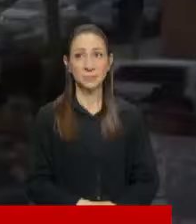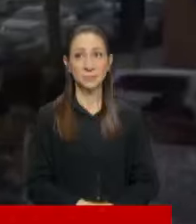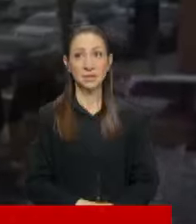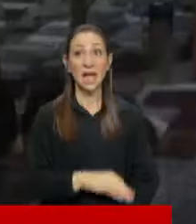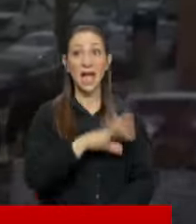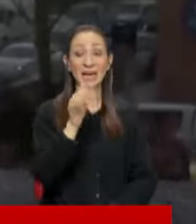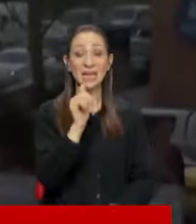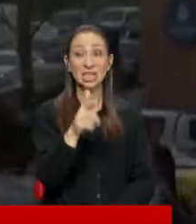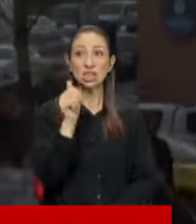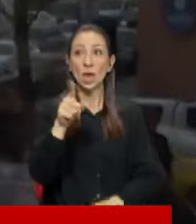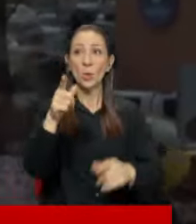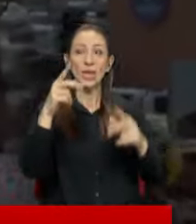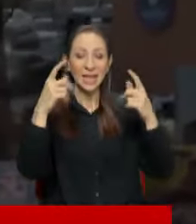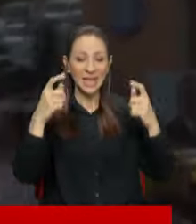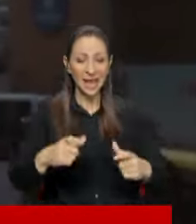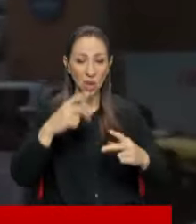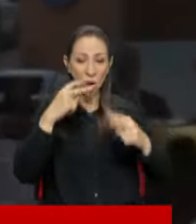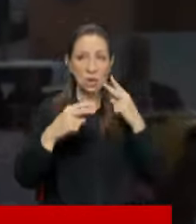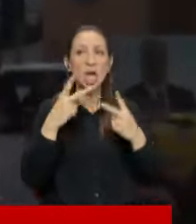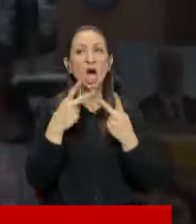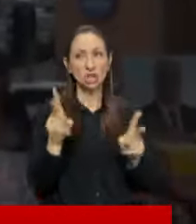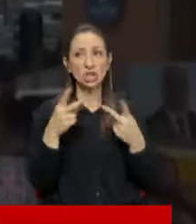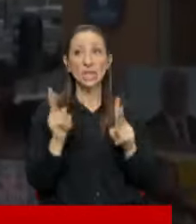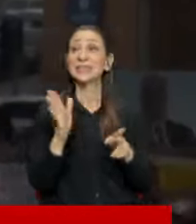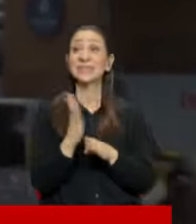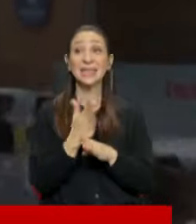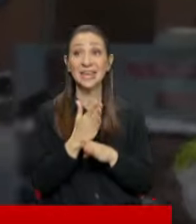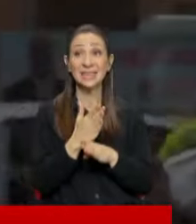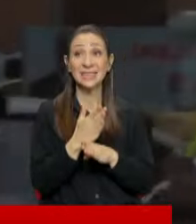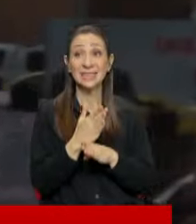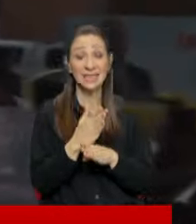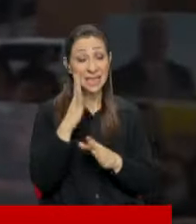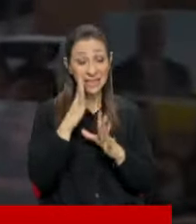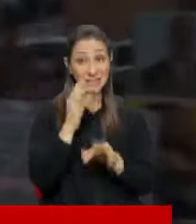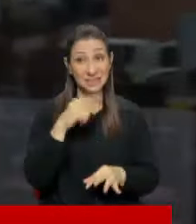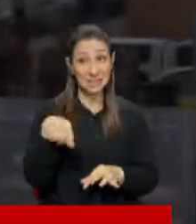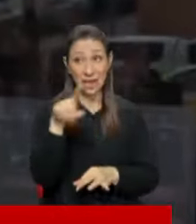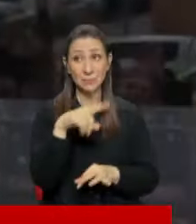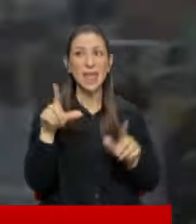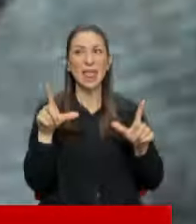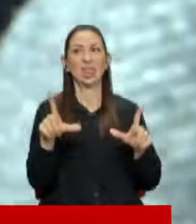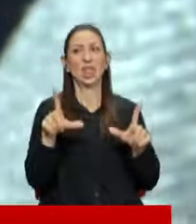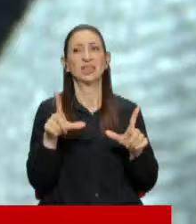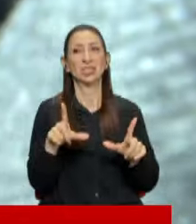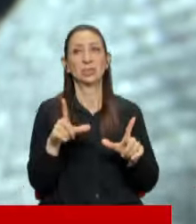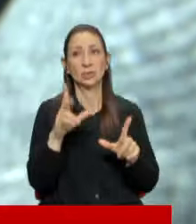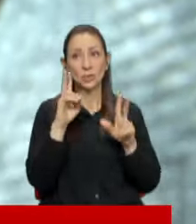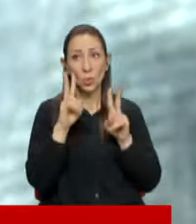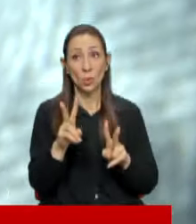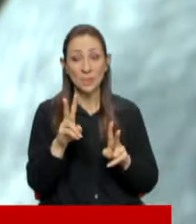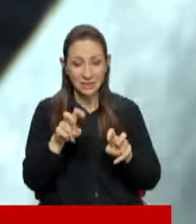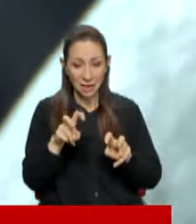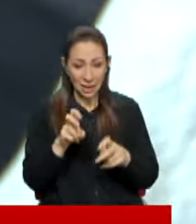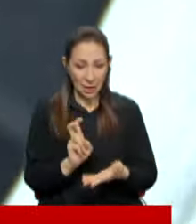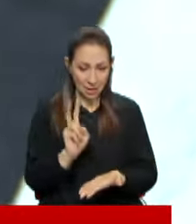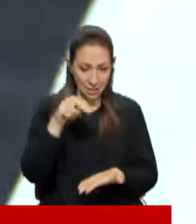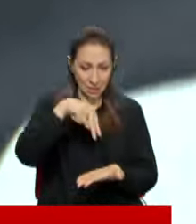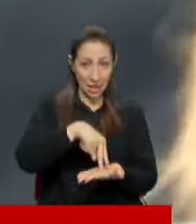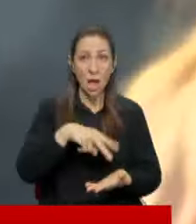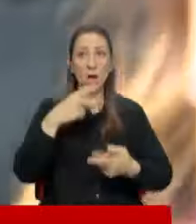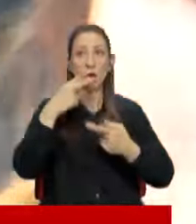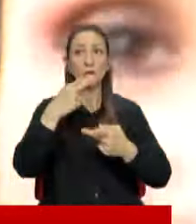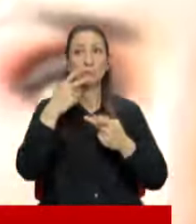Her ilçede bu kent lokantalarını açacağız çünkü insanlarımızın ihtiyacını görüyorum. Sandalyenin üzerine